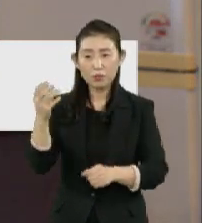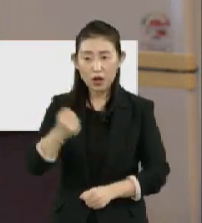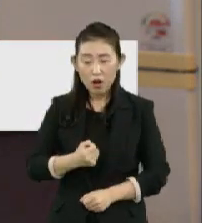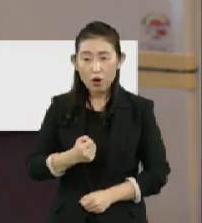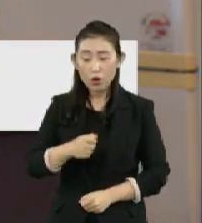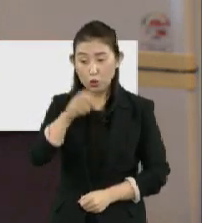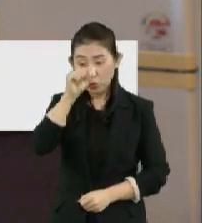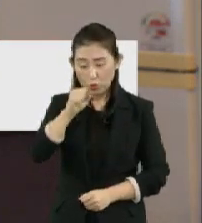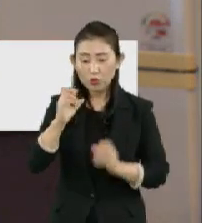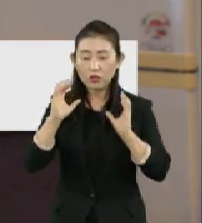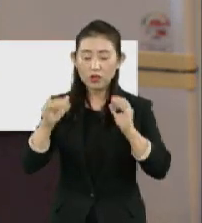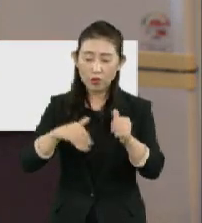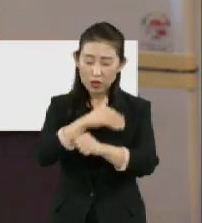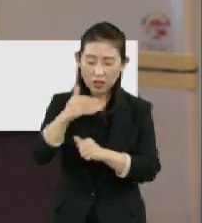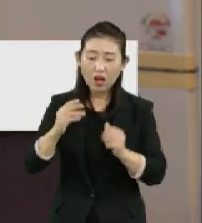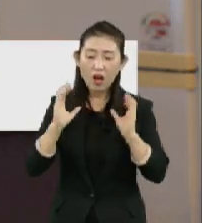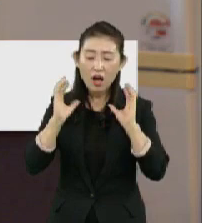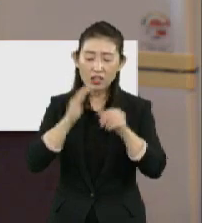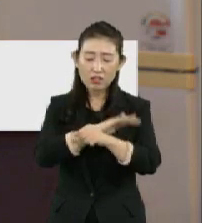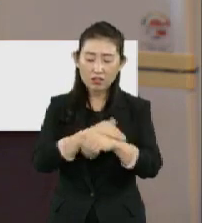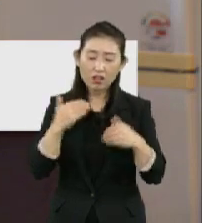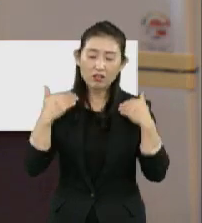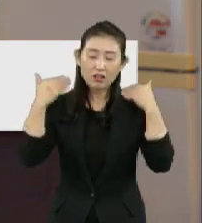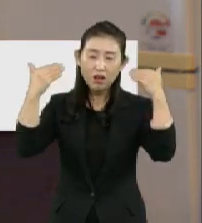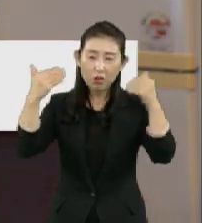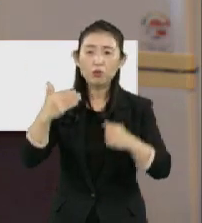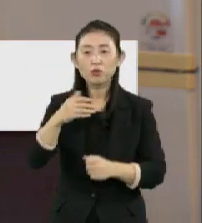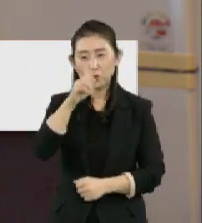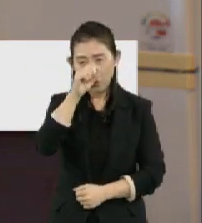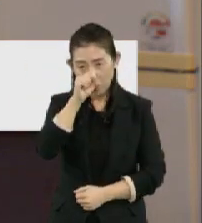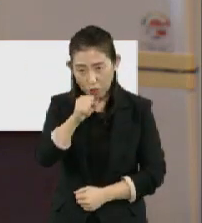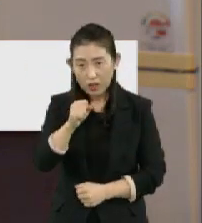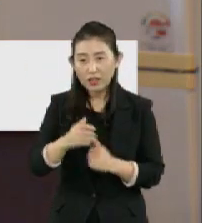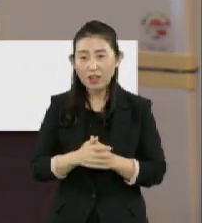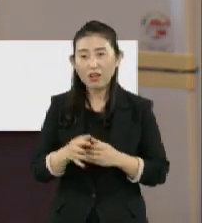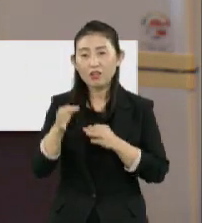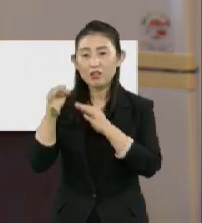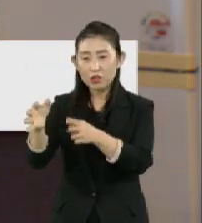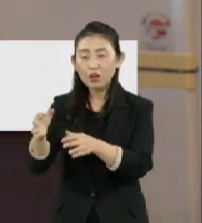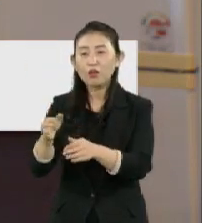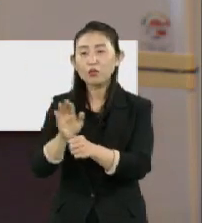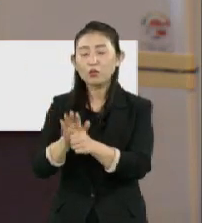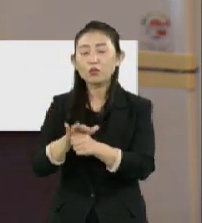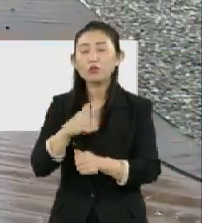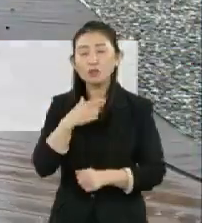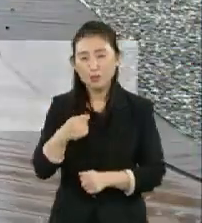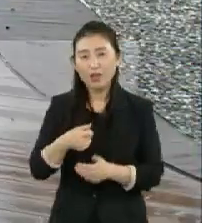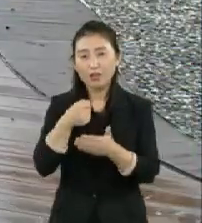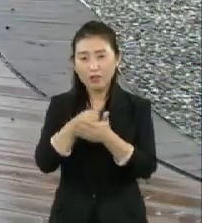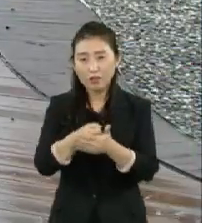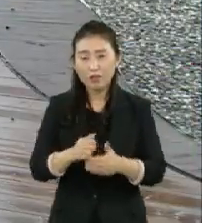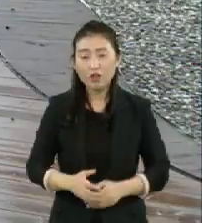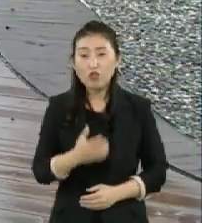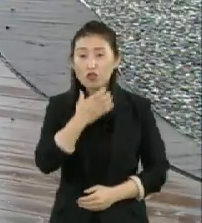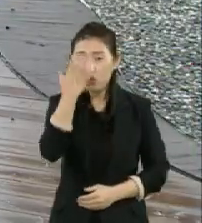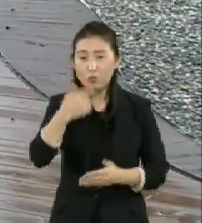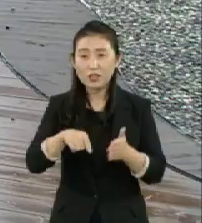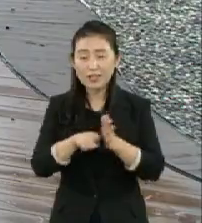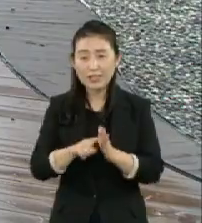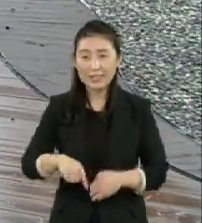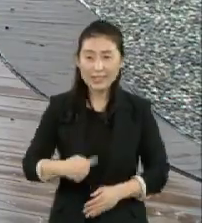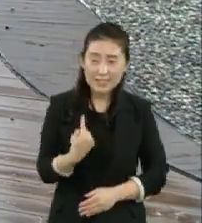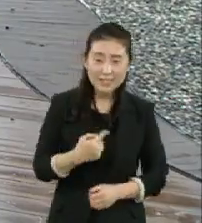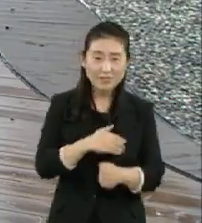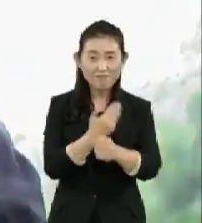조금 더 좋은 환경에서 양육받았으면 좋겠다라는 부분에서 좀 기여하고 싶다라는 생각이 들어서 꿈을 향해